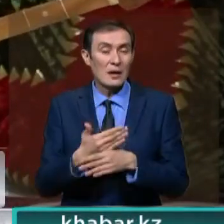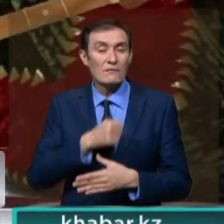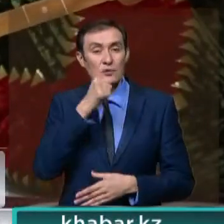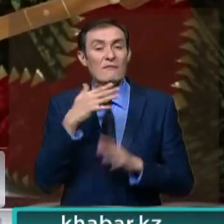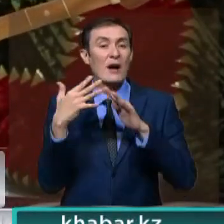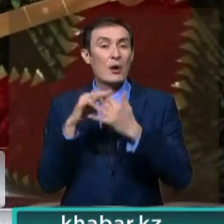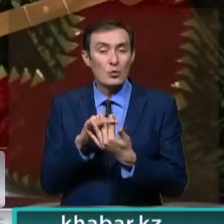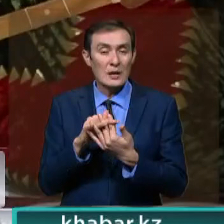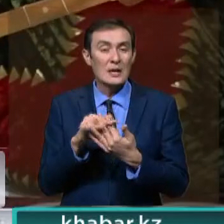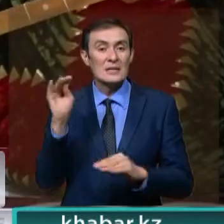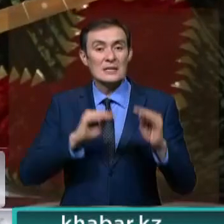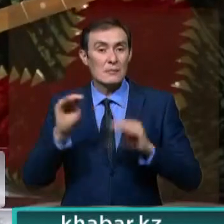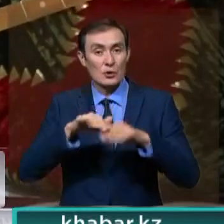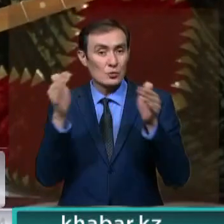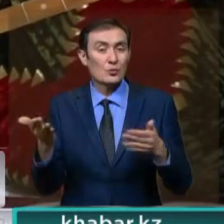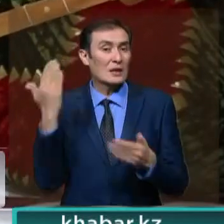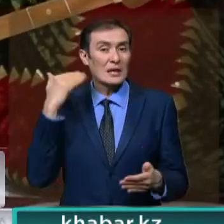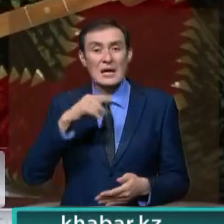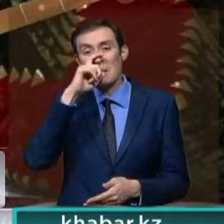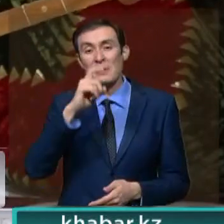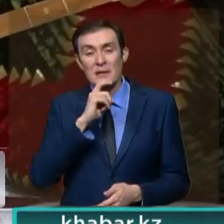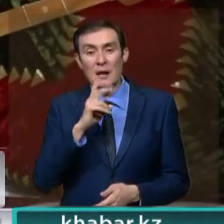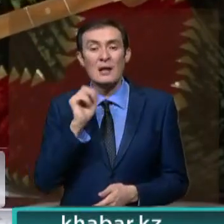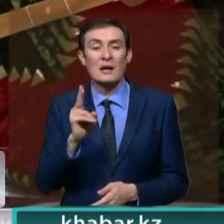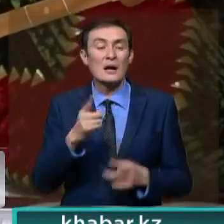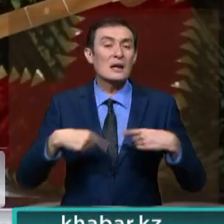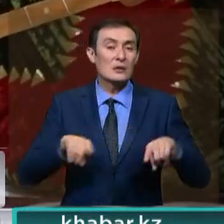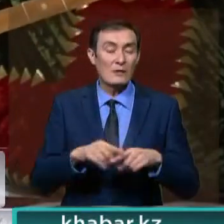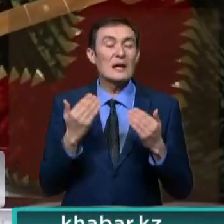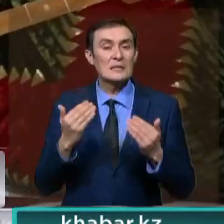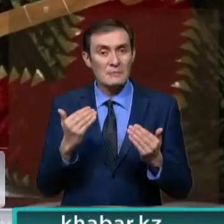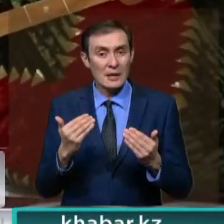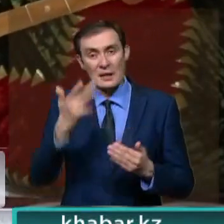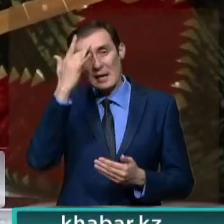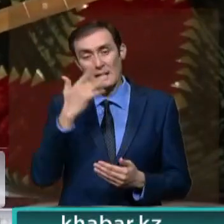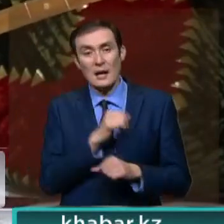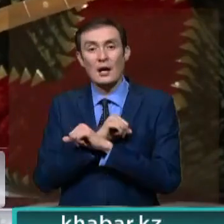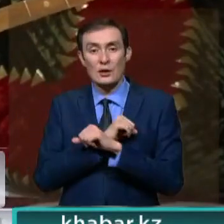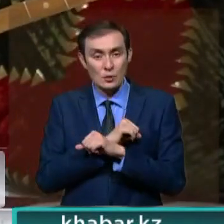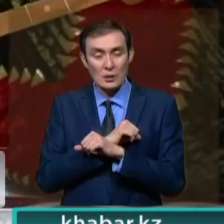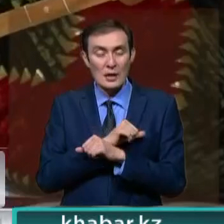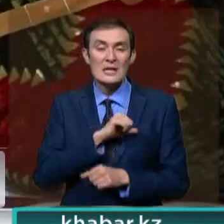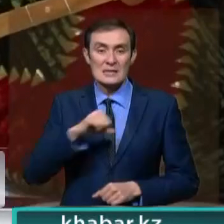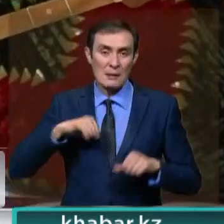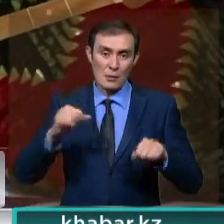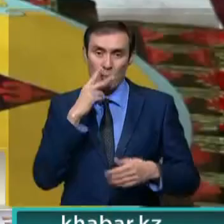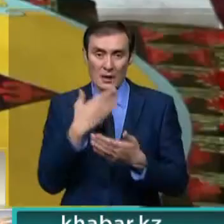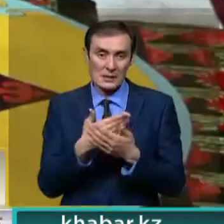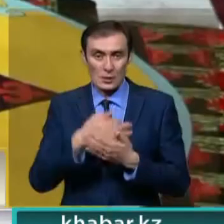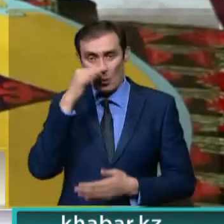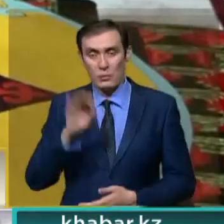взрослым в ауле собирать юрту, но тогда я не понимал, как все организовано. А сейчас на летних каникулах я смогу показать свои